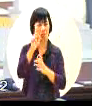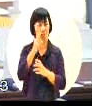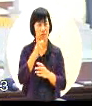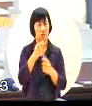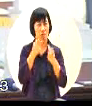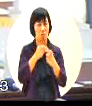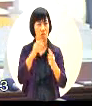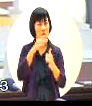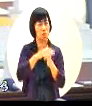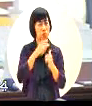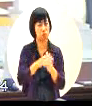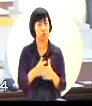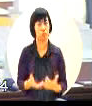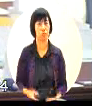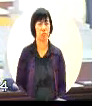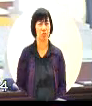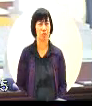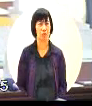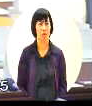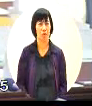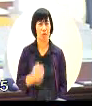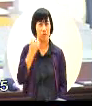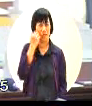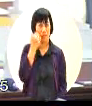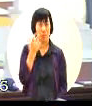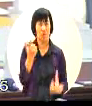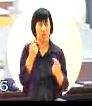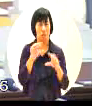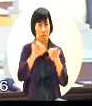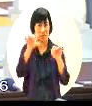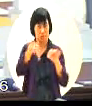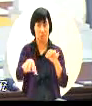墓。其实迄个位置吼，那捡起来是不是？啊，